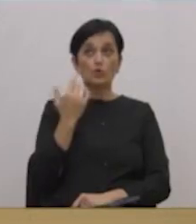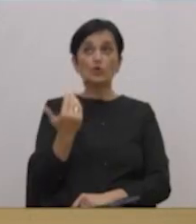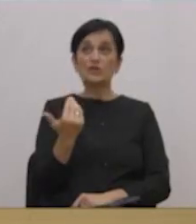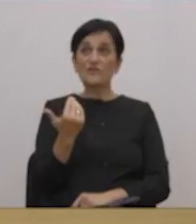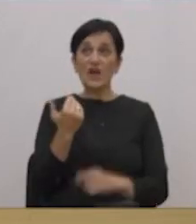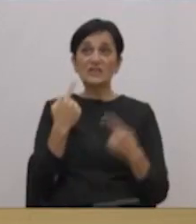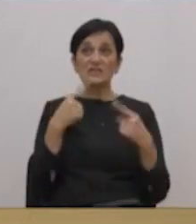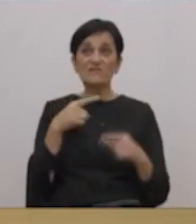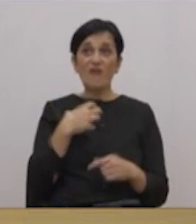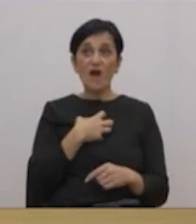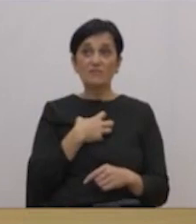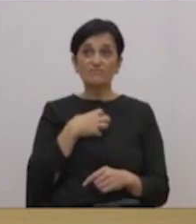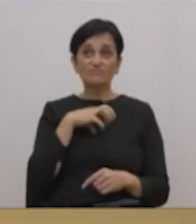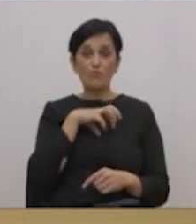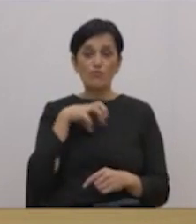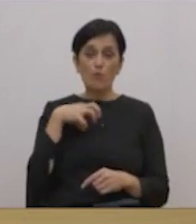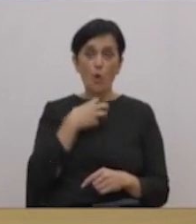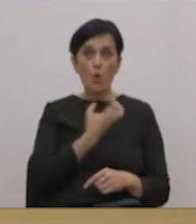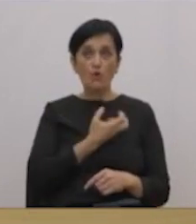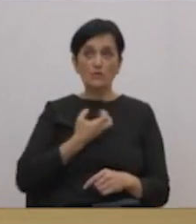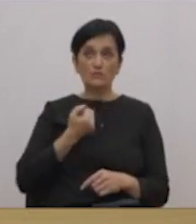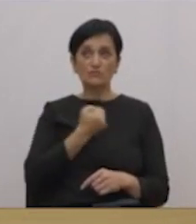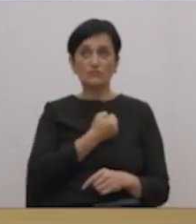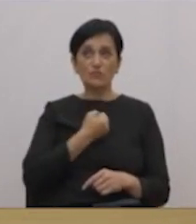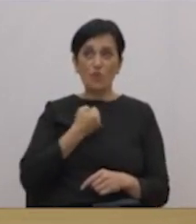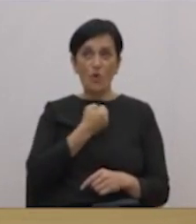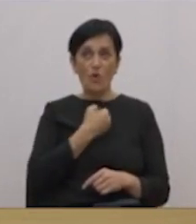თქვენ მე მგონი სხვა ბოღმები გალაპარაკეთ ეხლა.